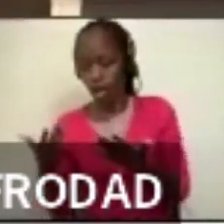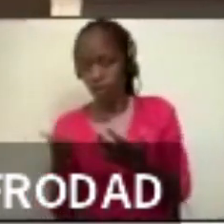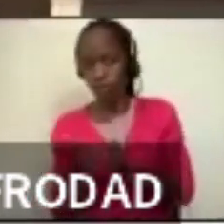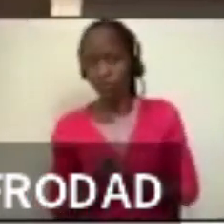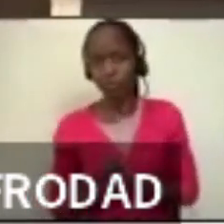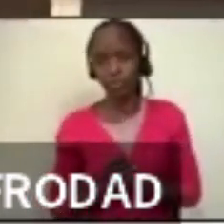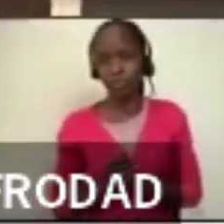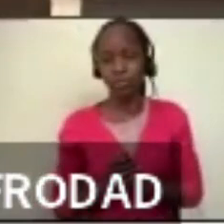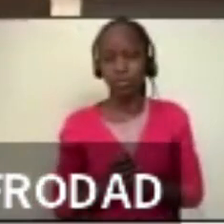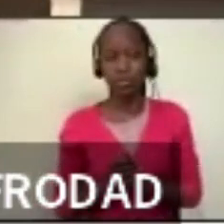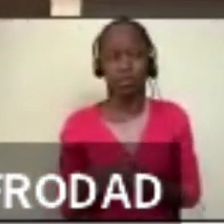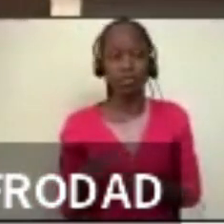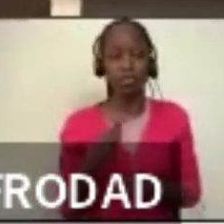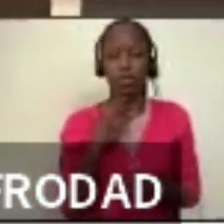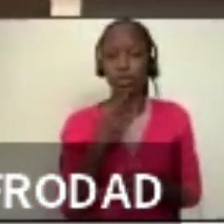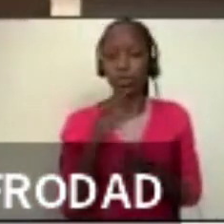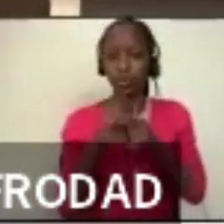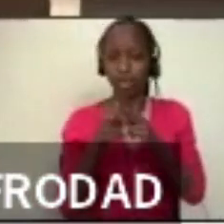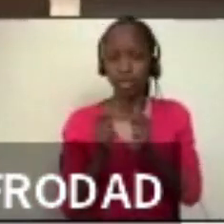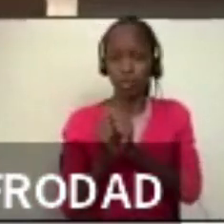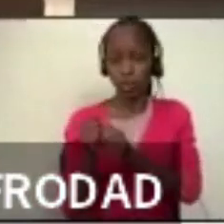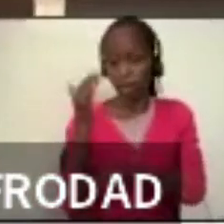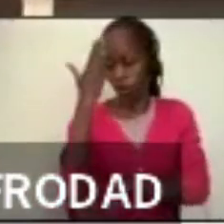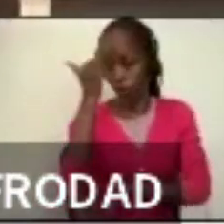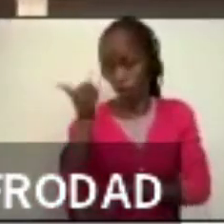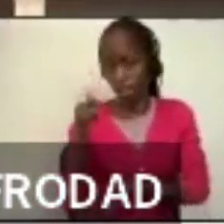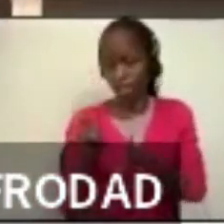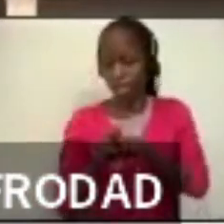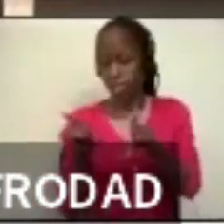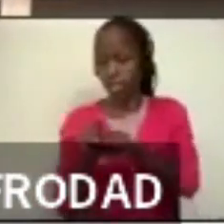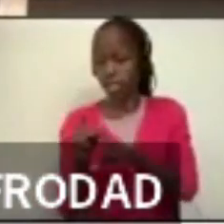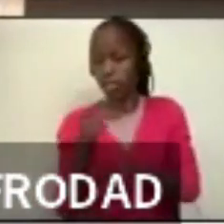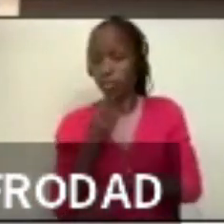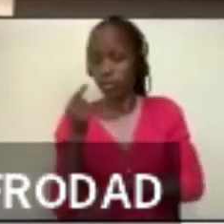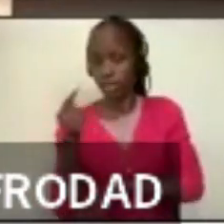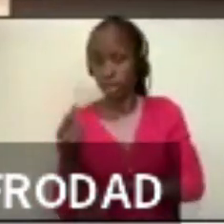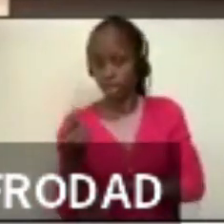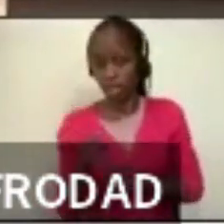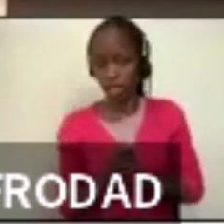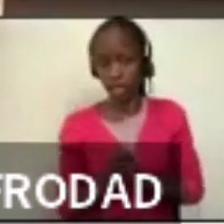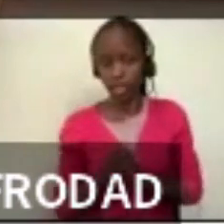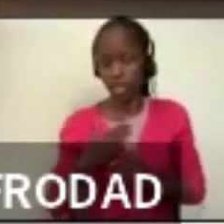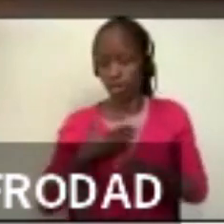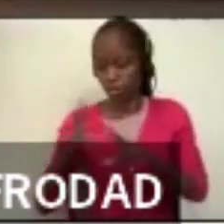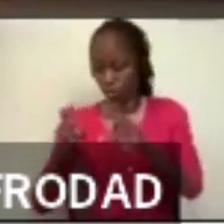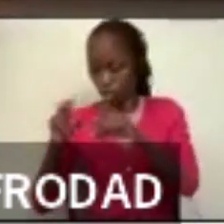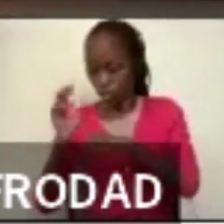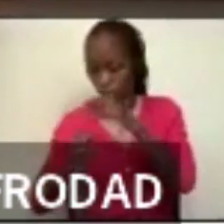Je vais commencer par le pourquoi. Je disais que je suis journaliste d'investigation depuis 11